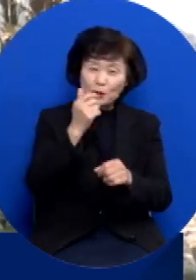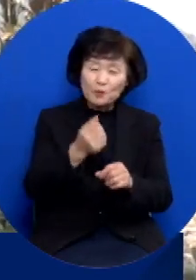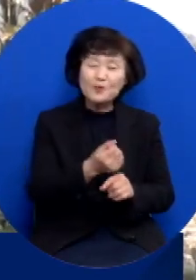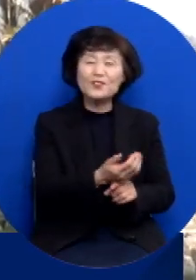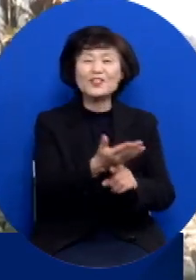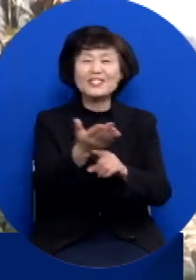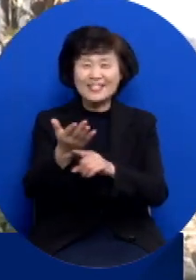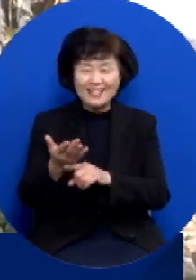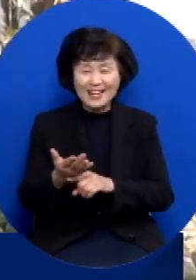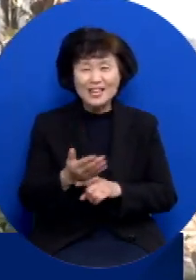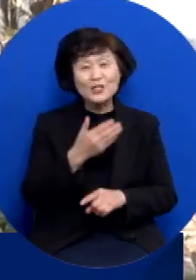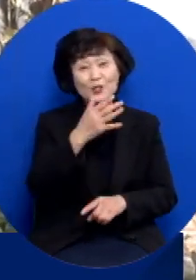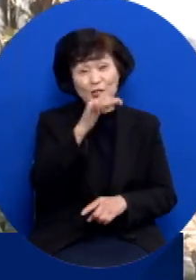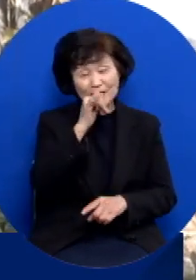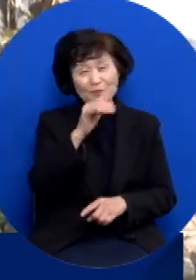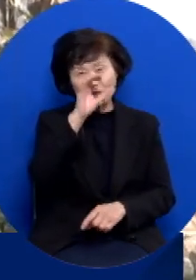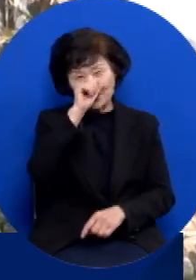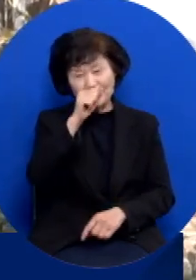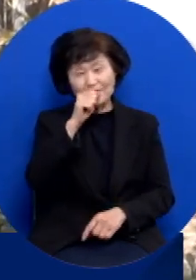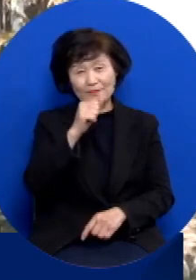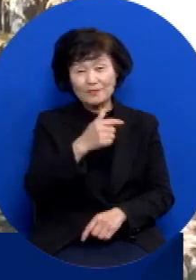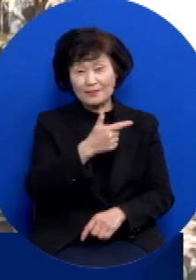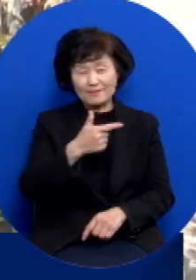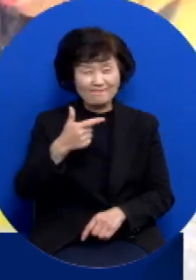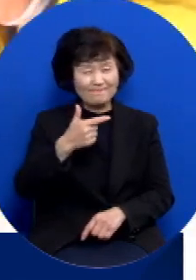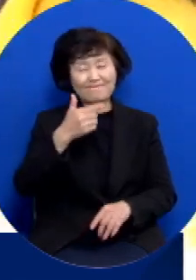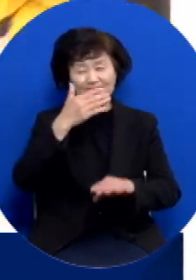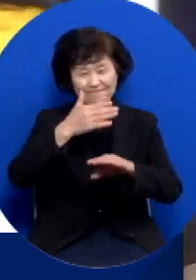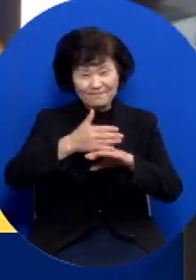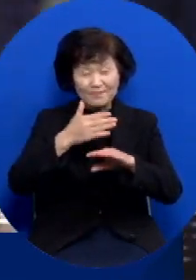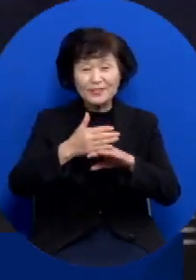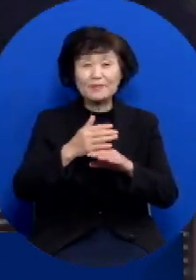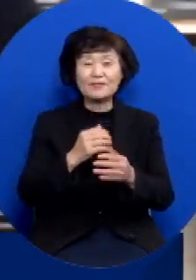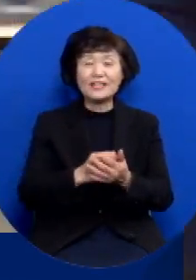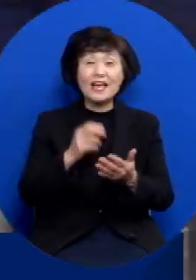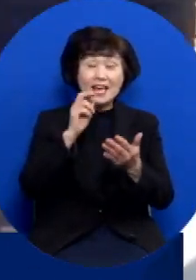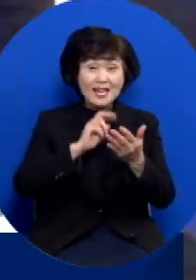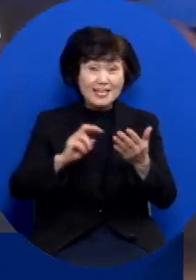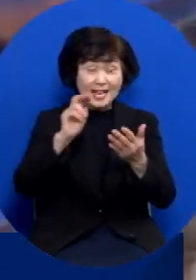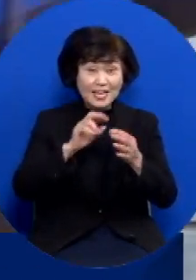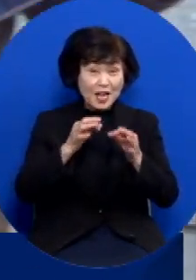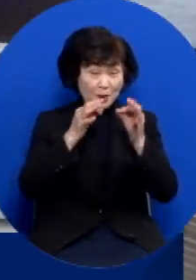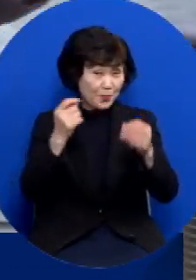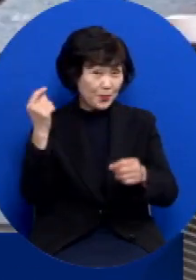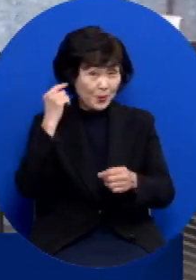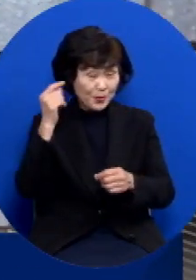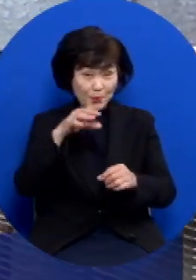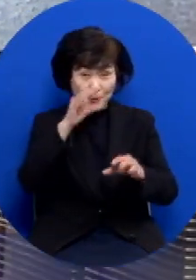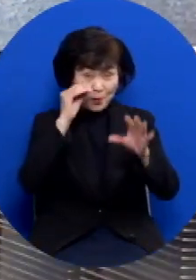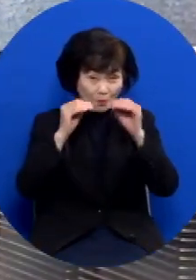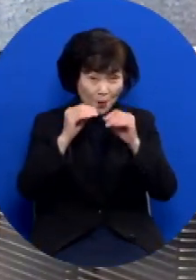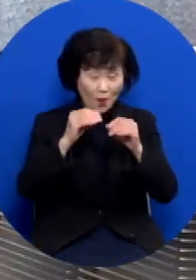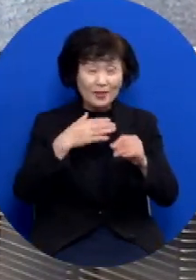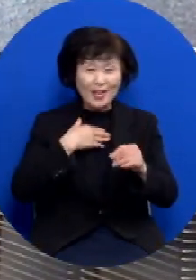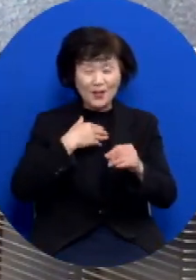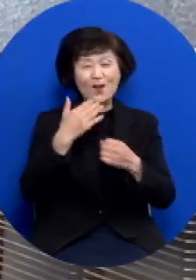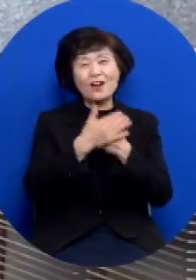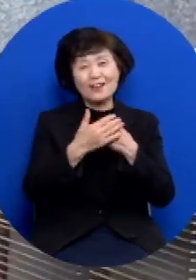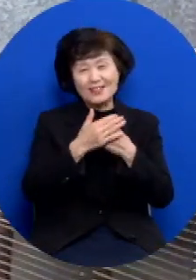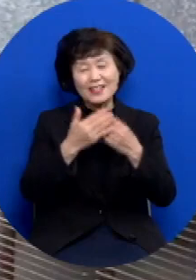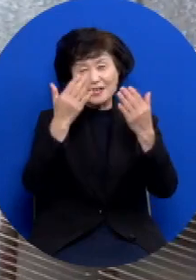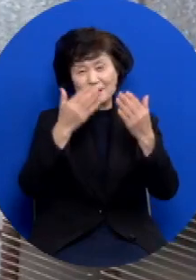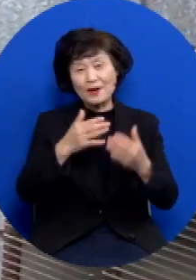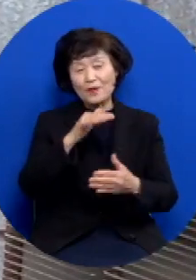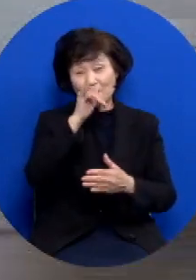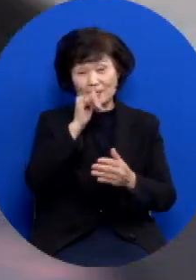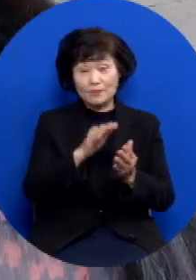재밌고 익숙해졌고 또 너무 감사해요. 찬양 들으면서 저도 은혜를 많이 받거든요. 광성교회는 붕어빵 전도